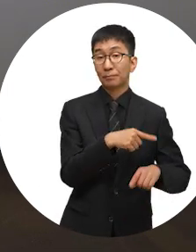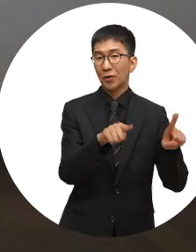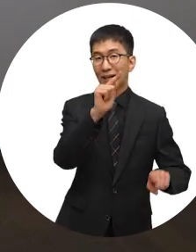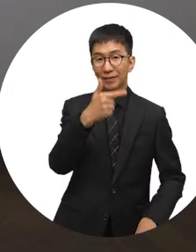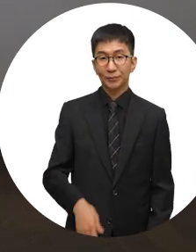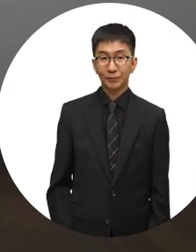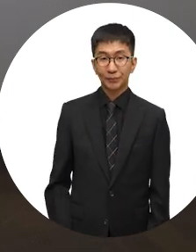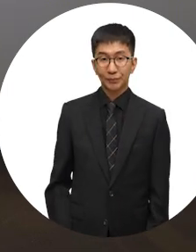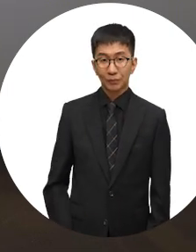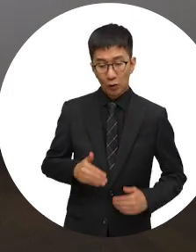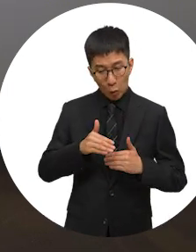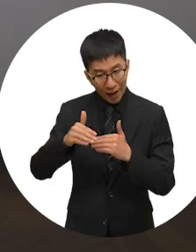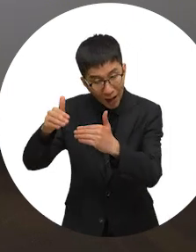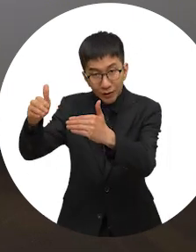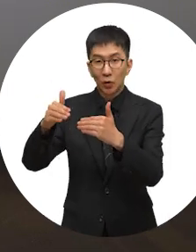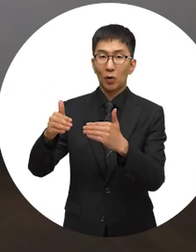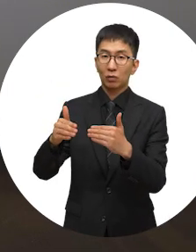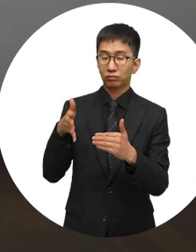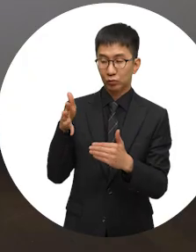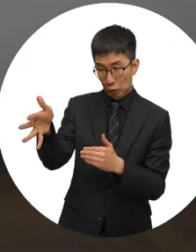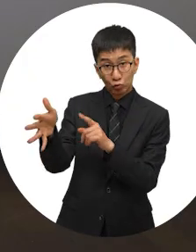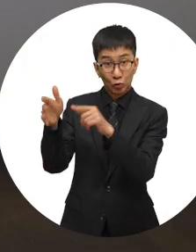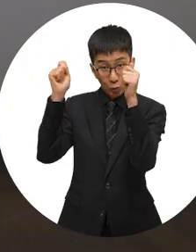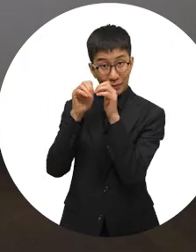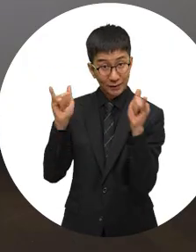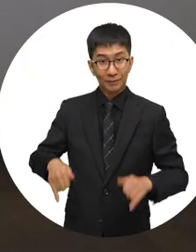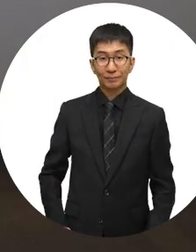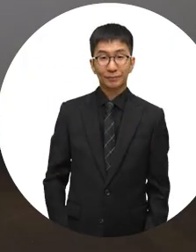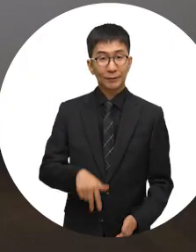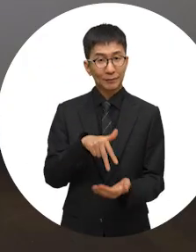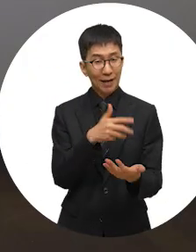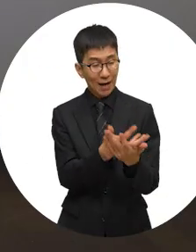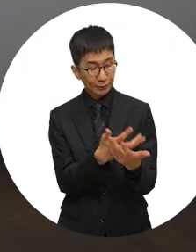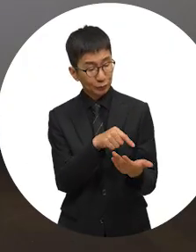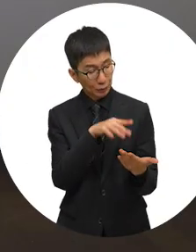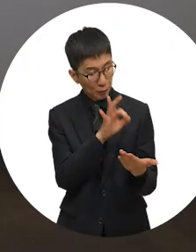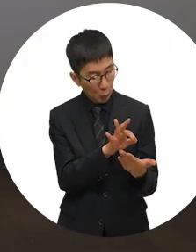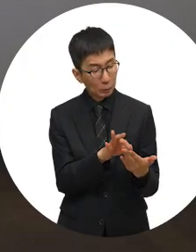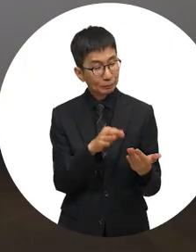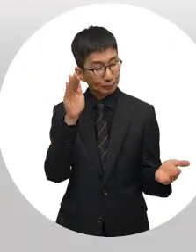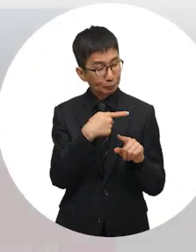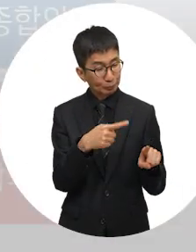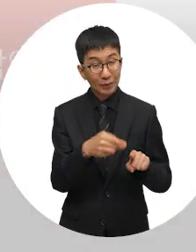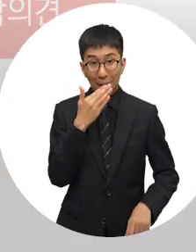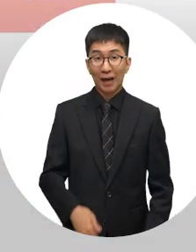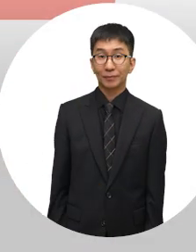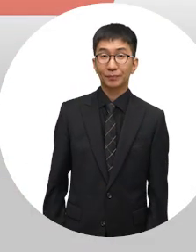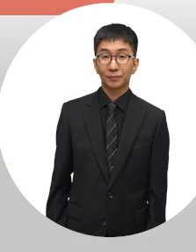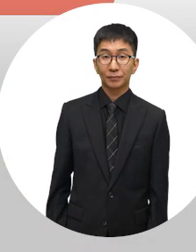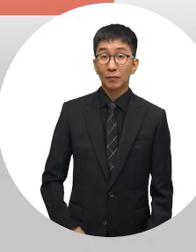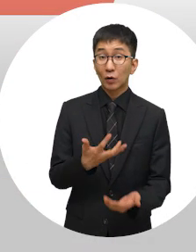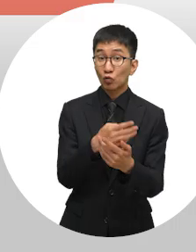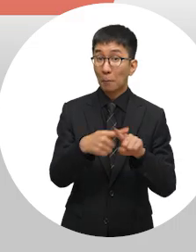아니라 평가교육을 이수한 전문적인 입학사정관이 학생의 서류를 다각도로 분석하여 평가합니다. 다음으로